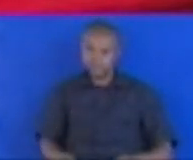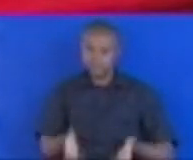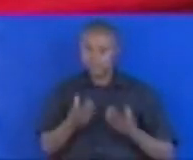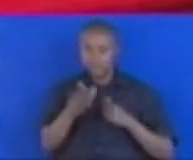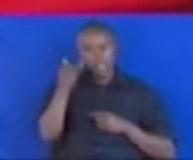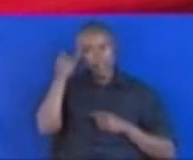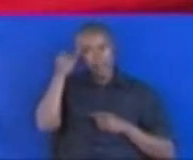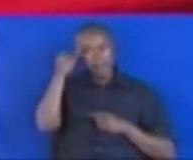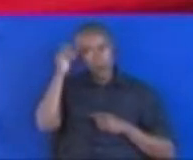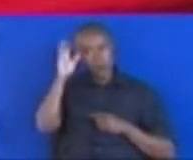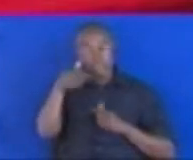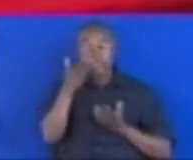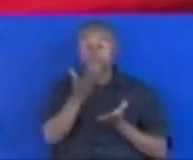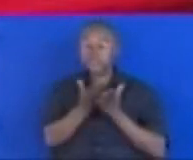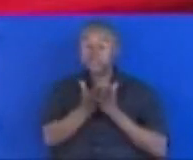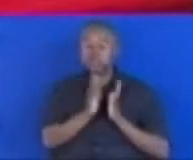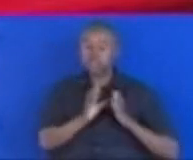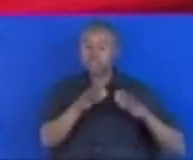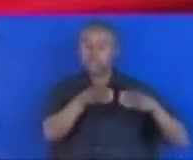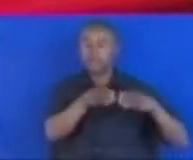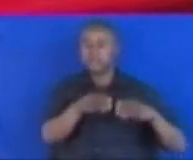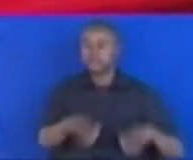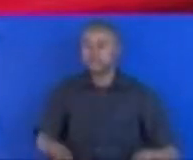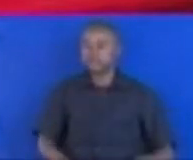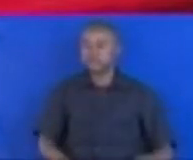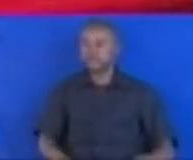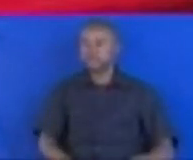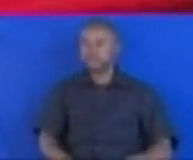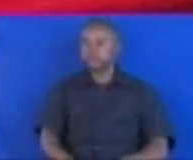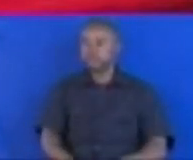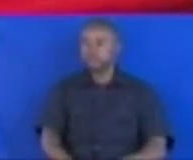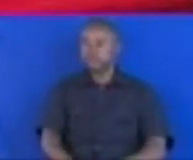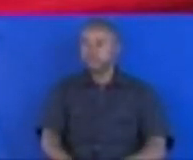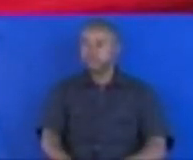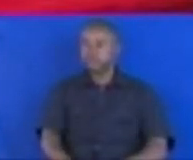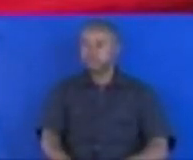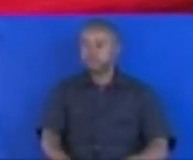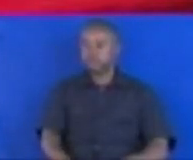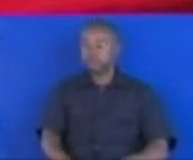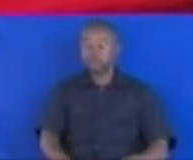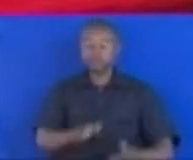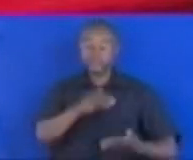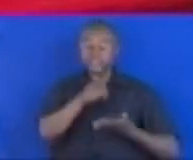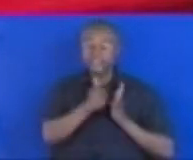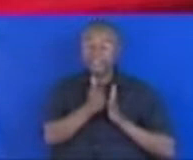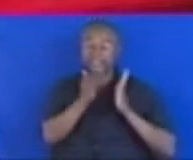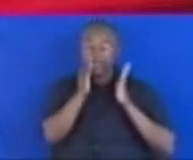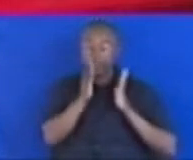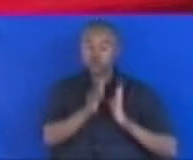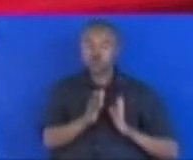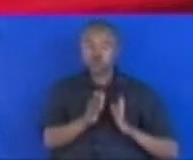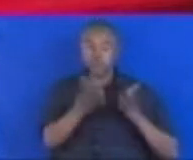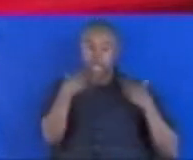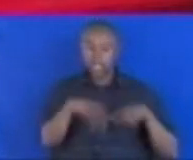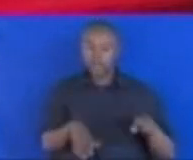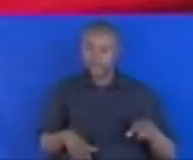na ushauri wa mapendekezo ya kamati kama ifuatavyo. Mwanzo, idara kuu ya afya. A, vifo